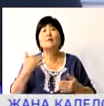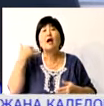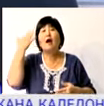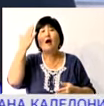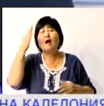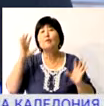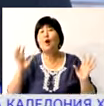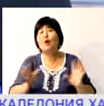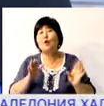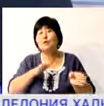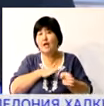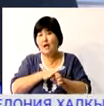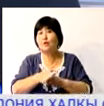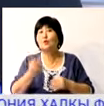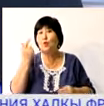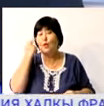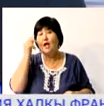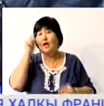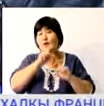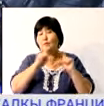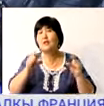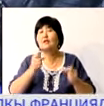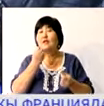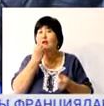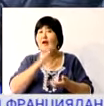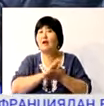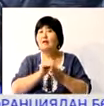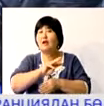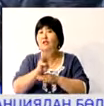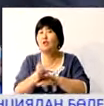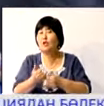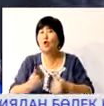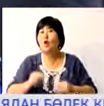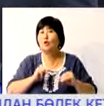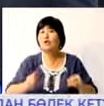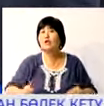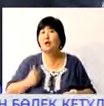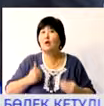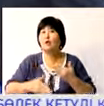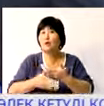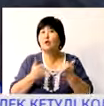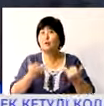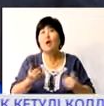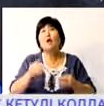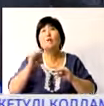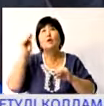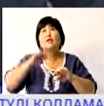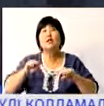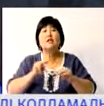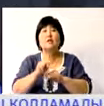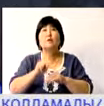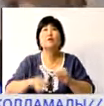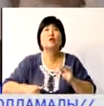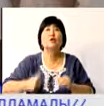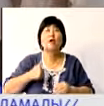мен үкілі үмітін іске асыруын ойласақ, мектепке жағдай жасауымыз керек, ұстазды қолдауымыз керек. Бұл білім ұясы шәкірт тәрбиелеуде өзгелерден шоқтығы